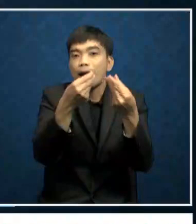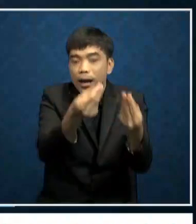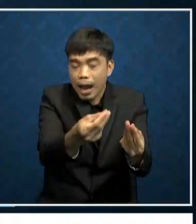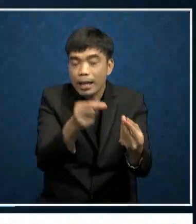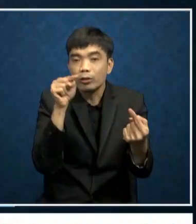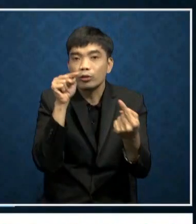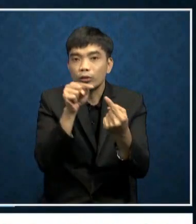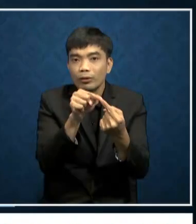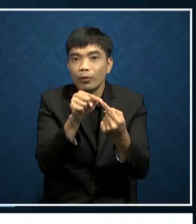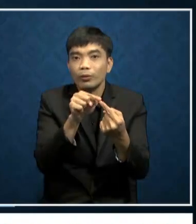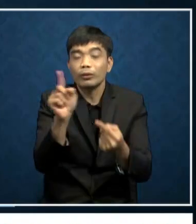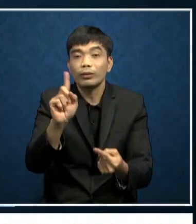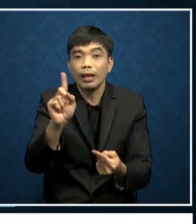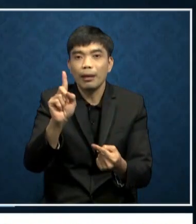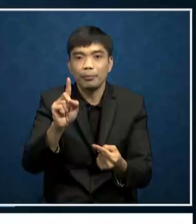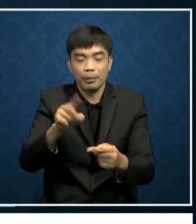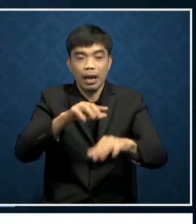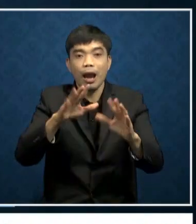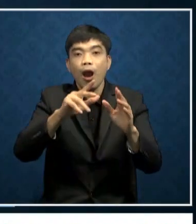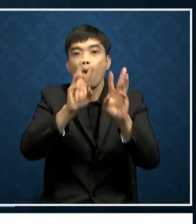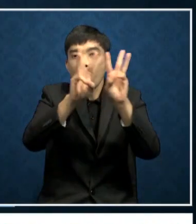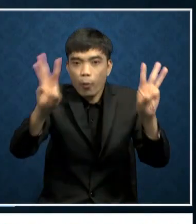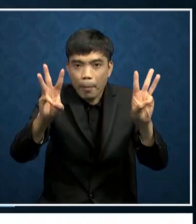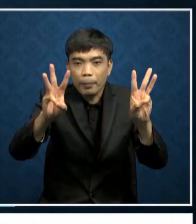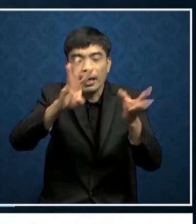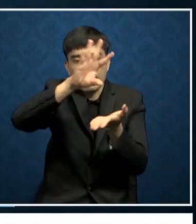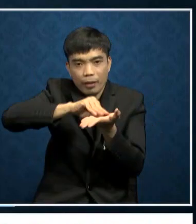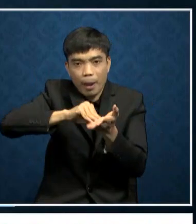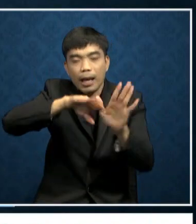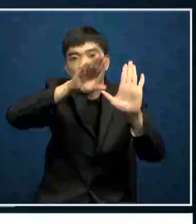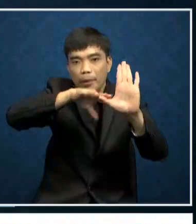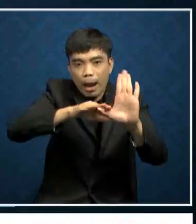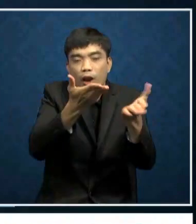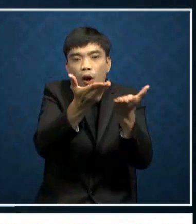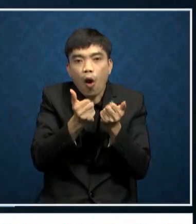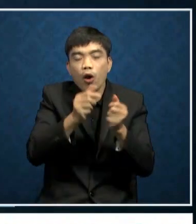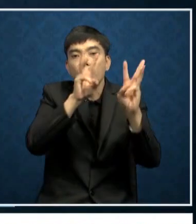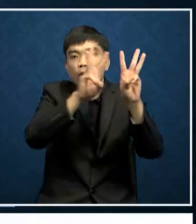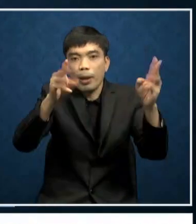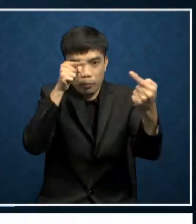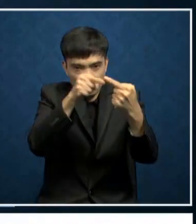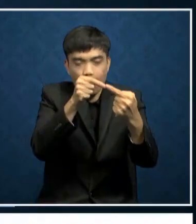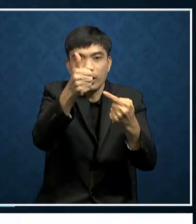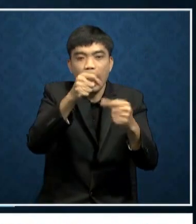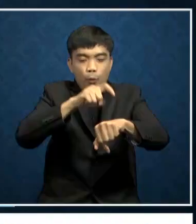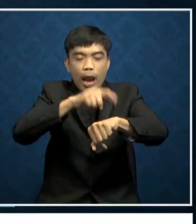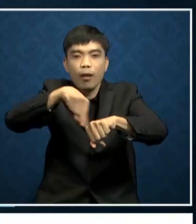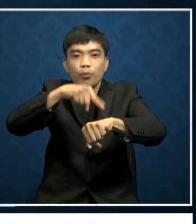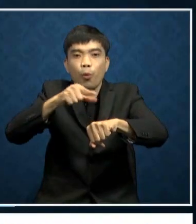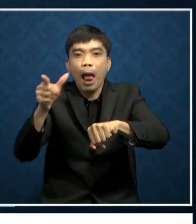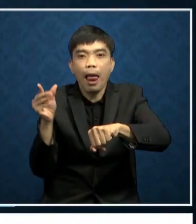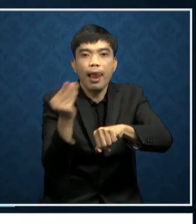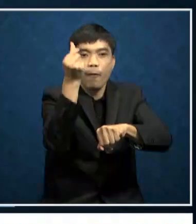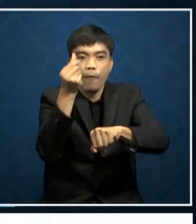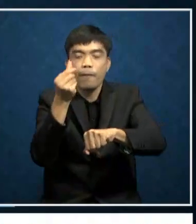serviceนะครับที่เอ่อเพื่อลดระยะเวลาและขั้นตอนในการขออนุมัติอนุญาตผลการดำเนินการนะครับว่าได้